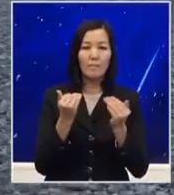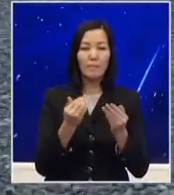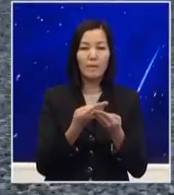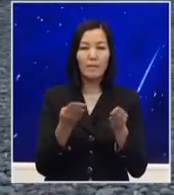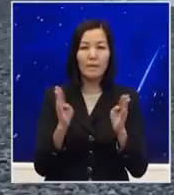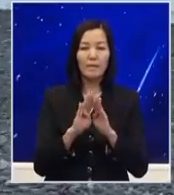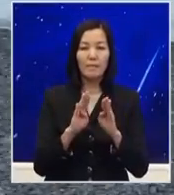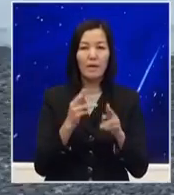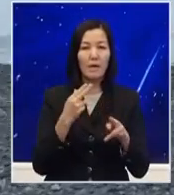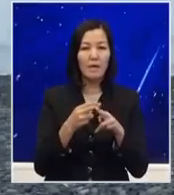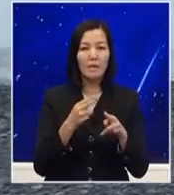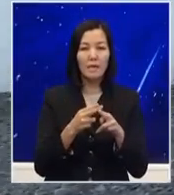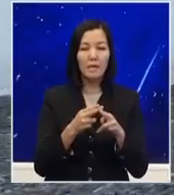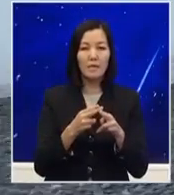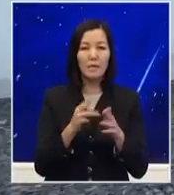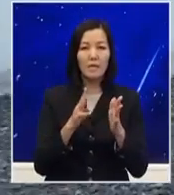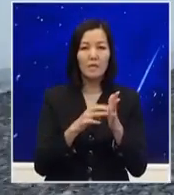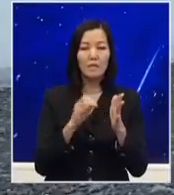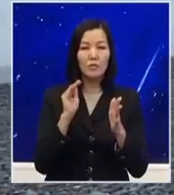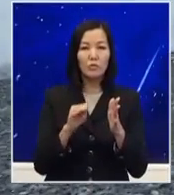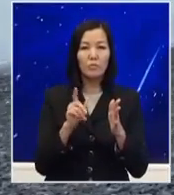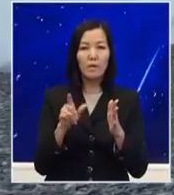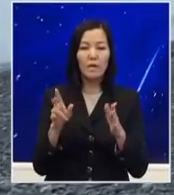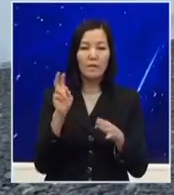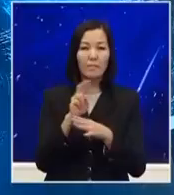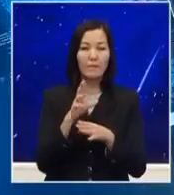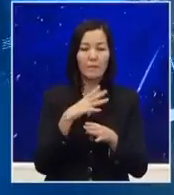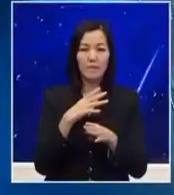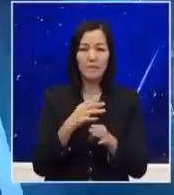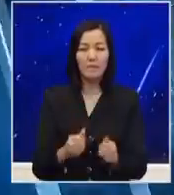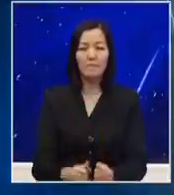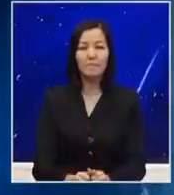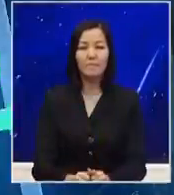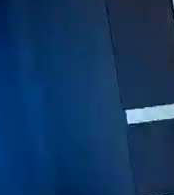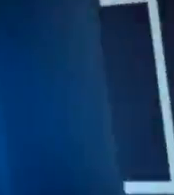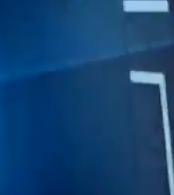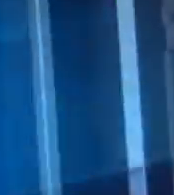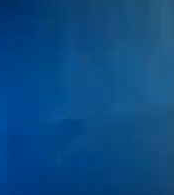пандемияға қарамастан, мұнда 800 мыңға жуық турист келіпті. Меруерт